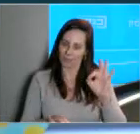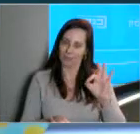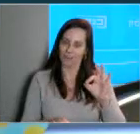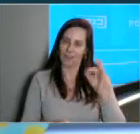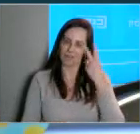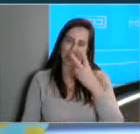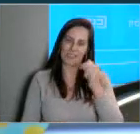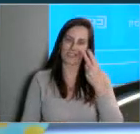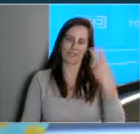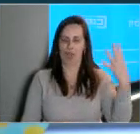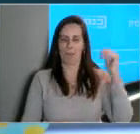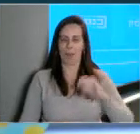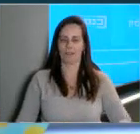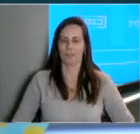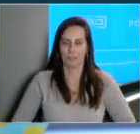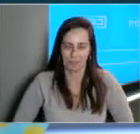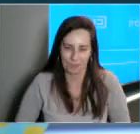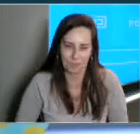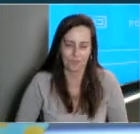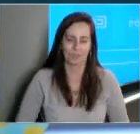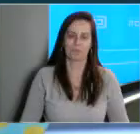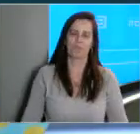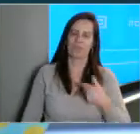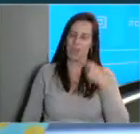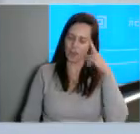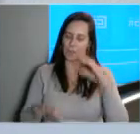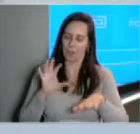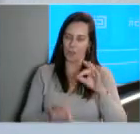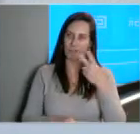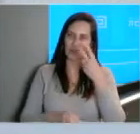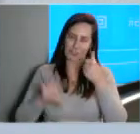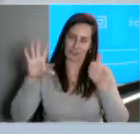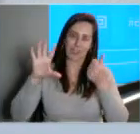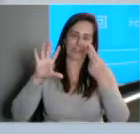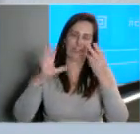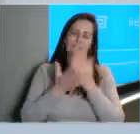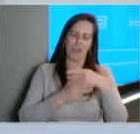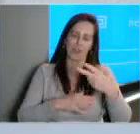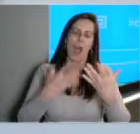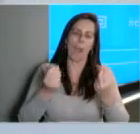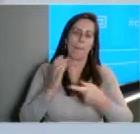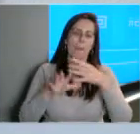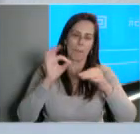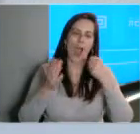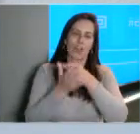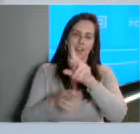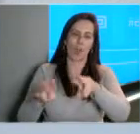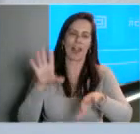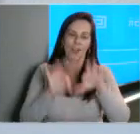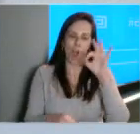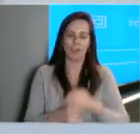לבחירות ה-24 לכנסת. איזשהו פתרון, זה, האימור שלי זה יהיה הבחירות ה-27 או ה-28, okay. מתי שאתה תוכל כבר